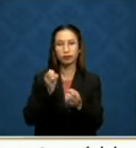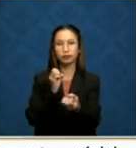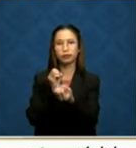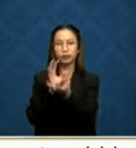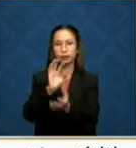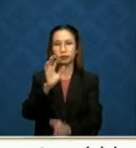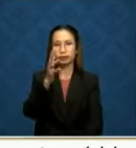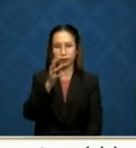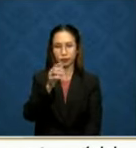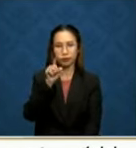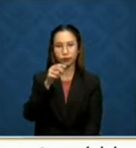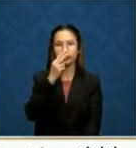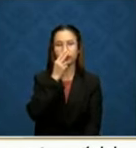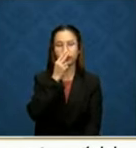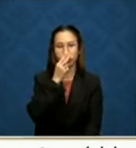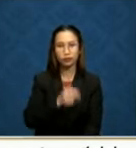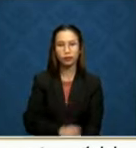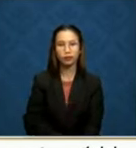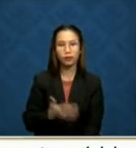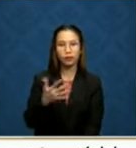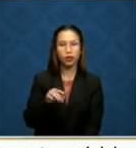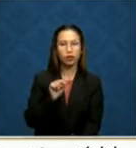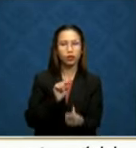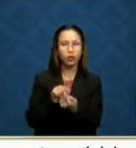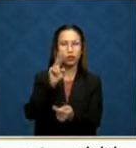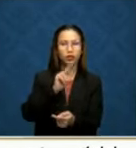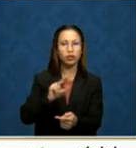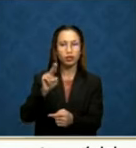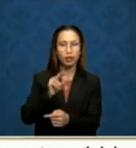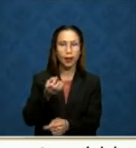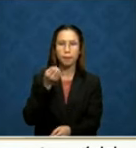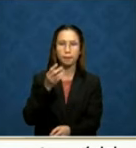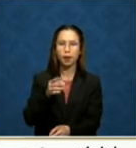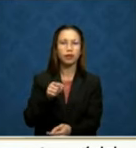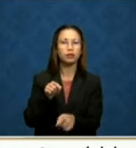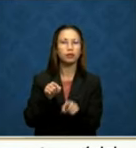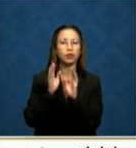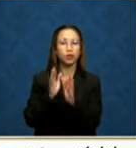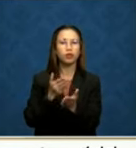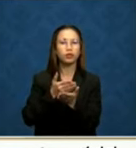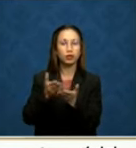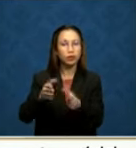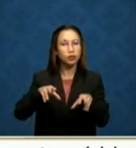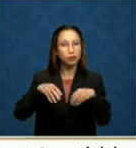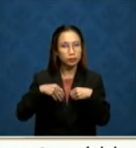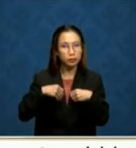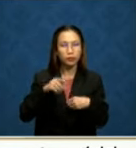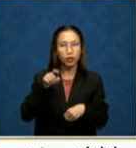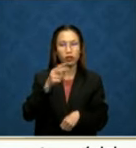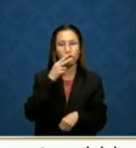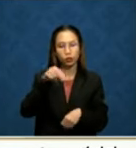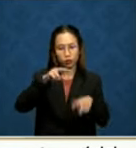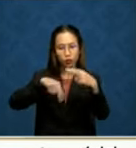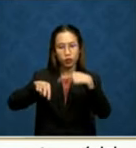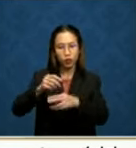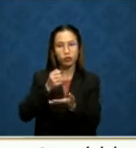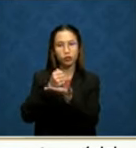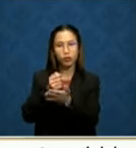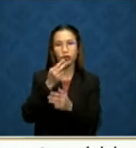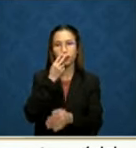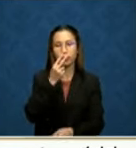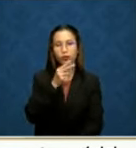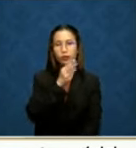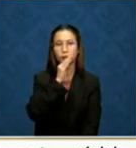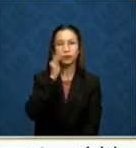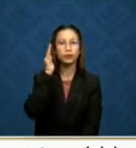หายต่อผู้ปริ interimและไม่ให้ใช้มากไปเกินกวาที่ผู้ปริพก ได้ใหความยินยอมว้างทั้งนี้ในอนาคฏ